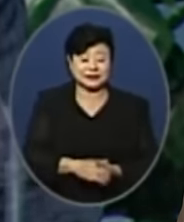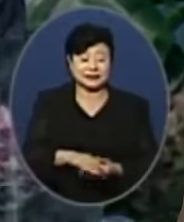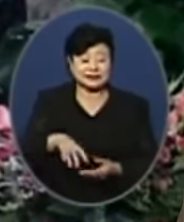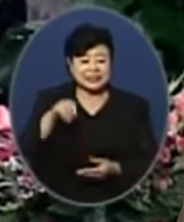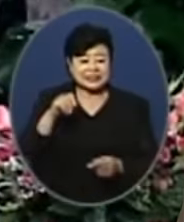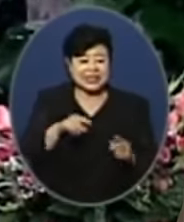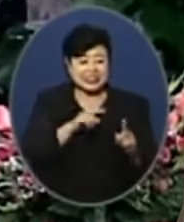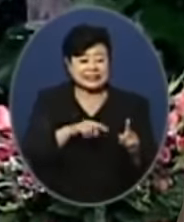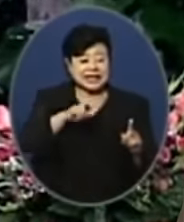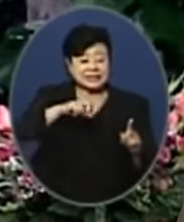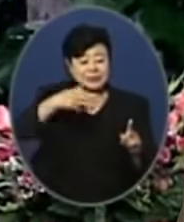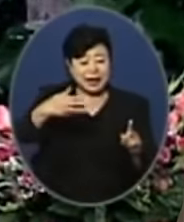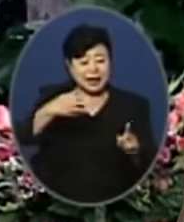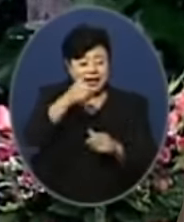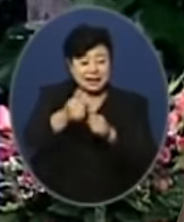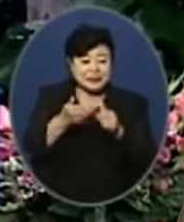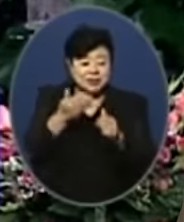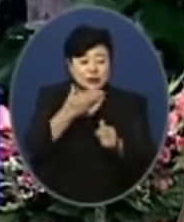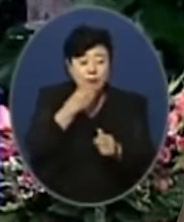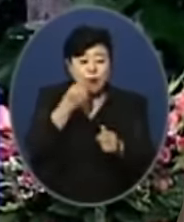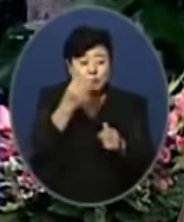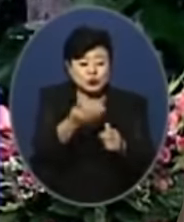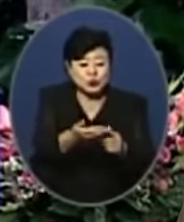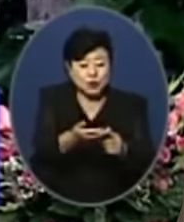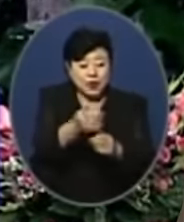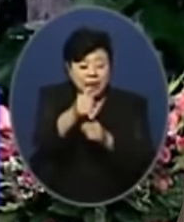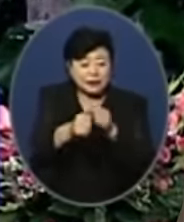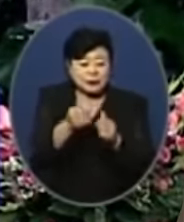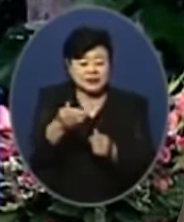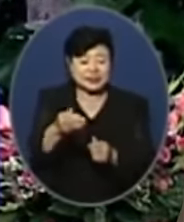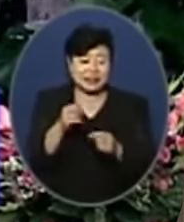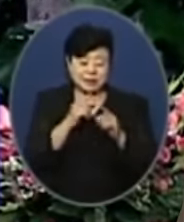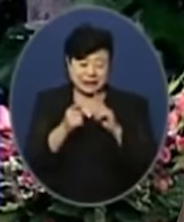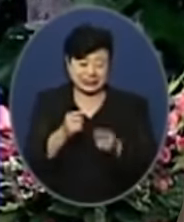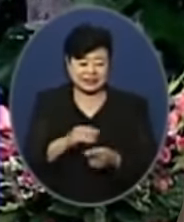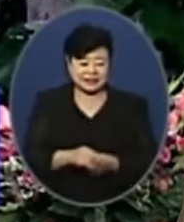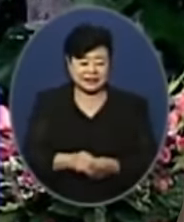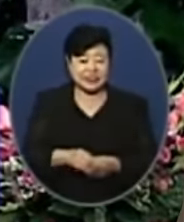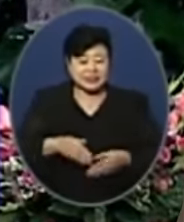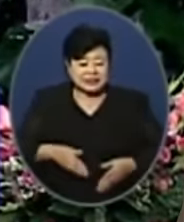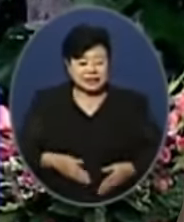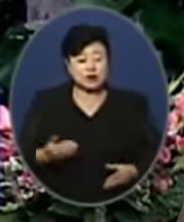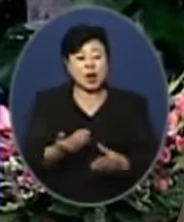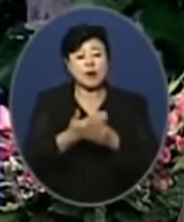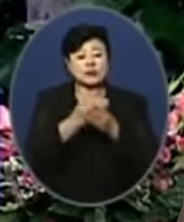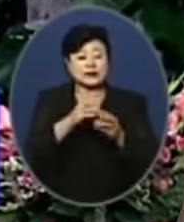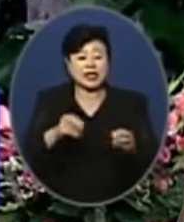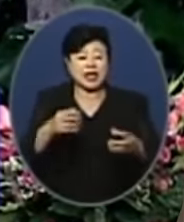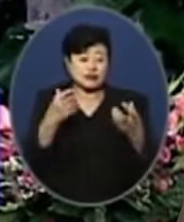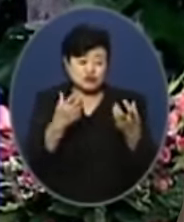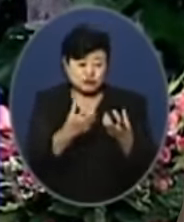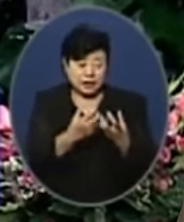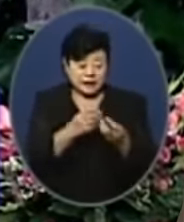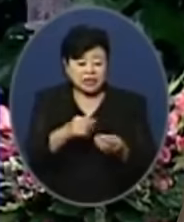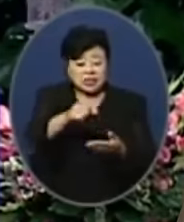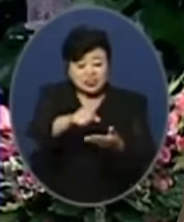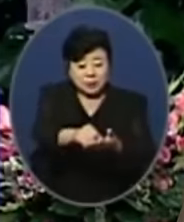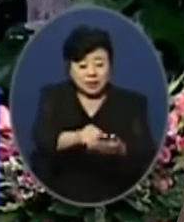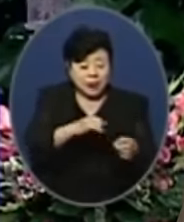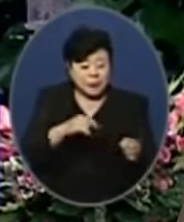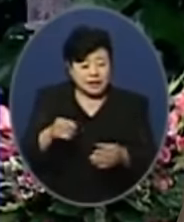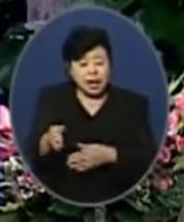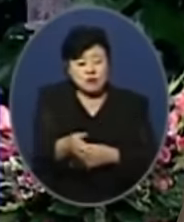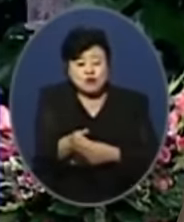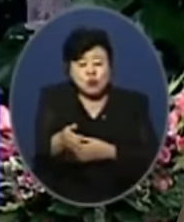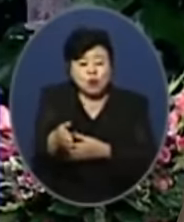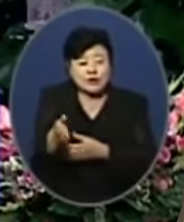1장 28절에 보면 하나님이 그들에게 복을 주시며 하나님이 그들에게 이르시되 생육하고 번성하여 땅에 충만하라. 땅을 정복하라.